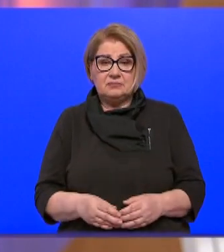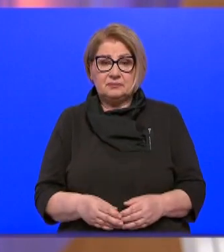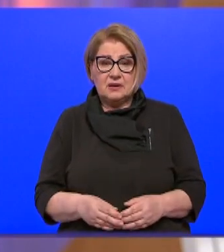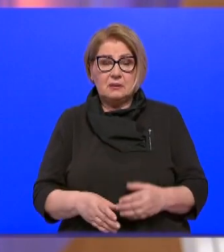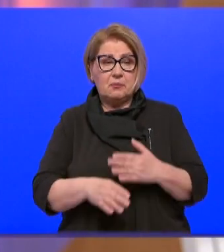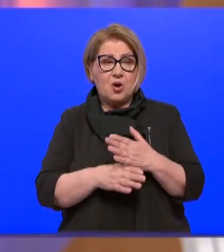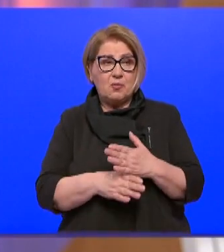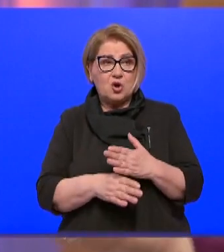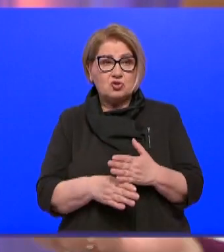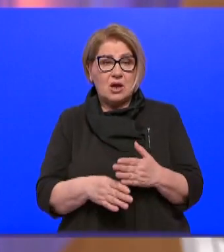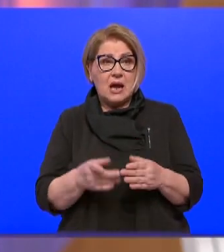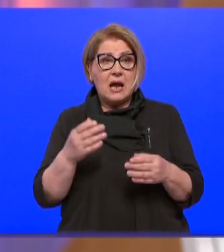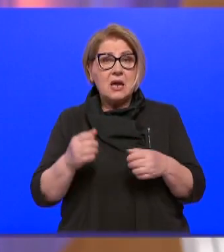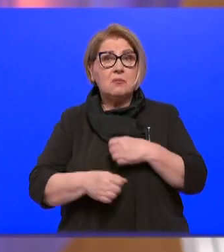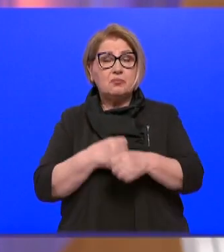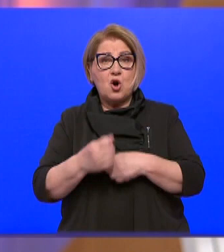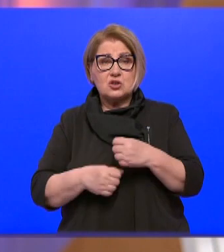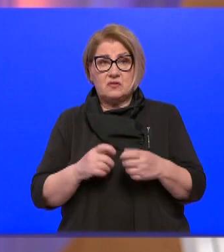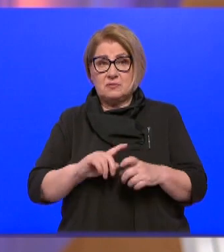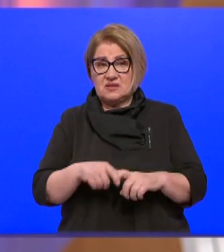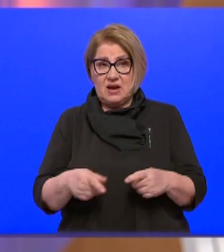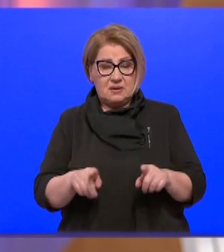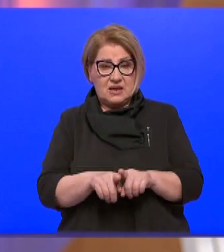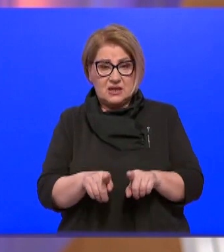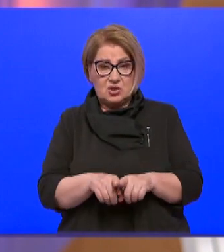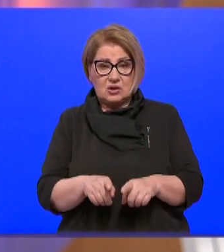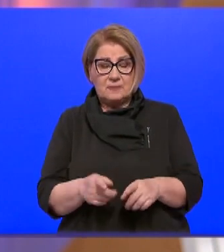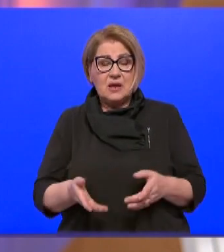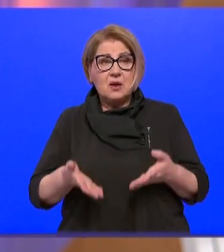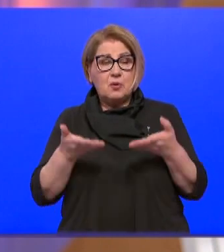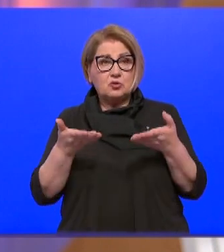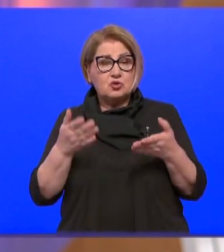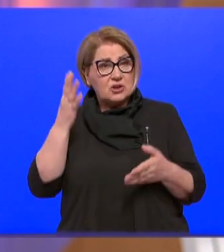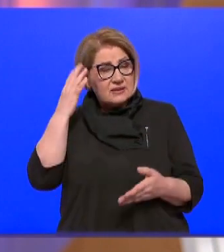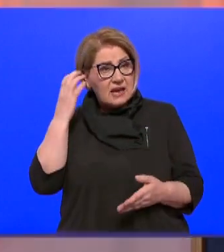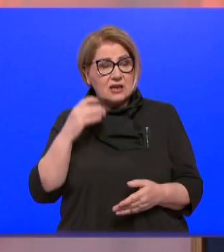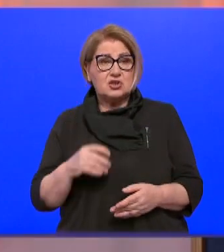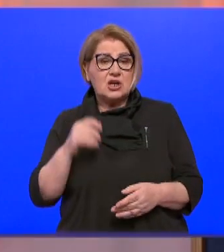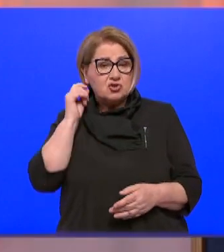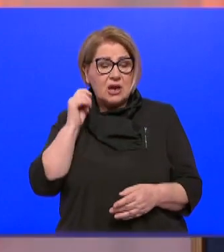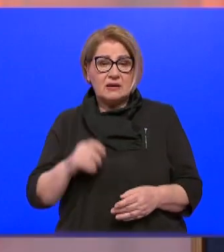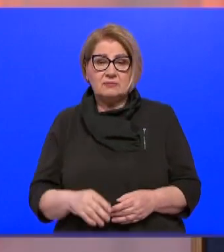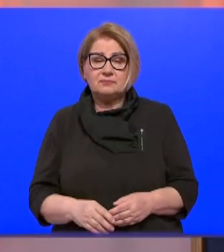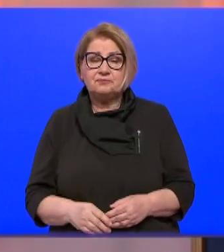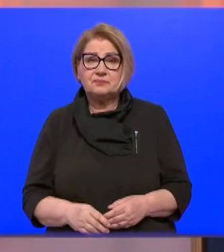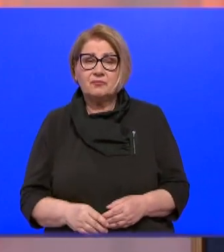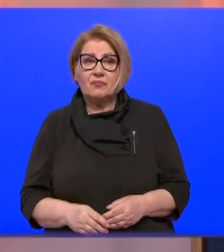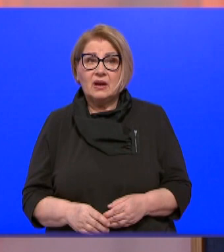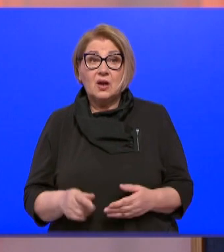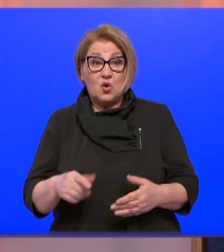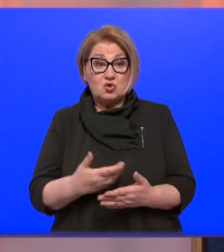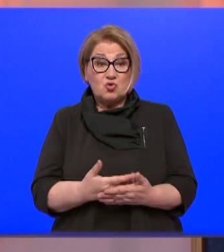medicinskoj pomoći, poslovnim stvarima, podići ruralne žene koje su zapravo